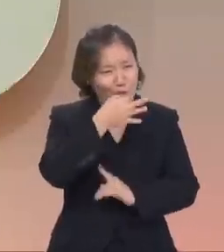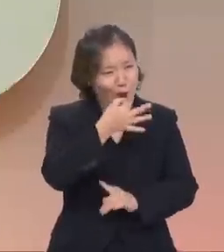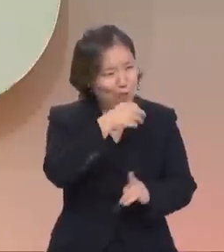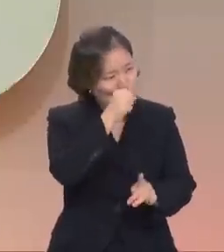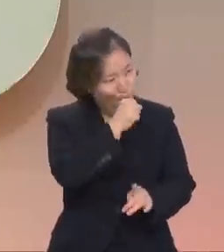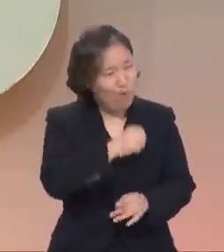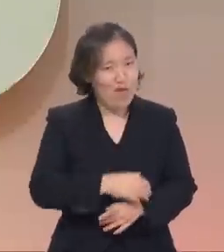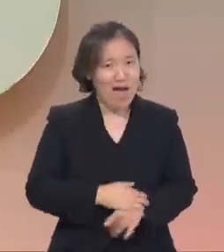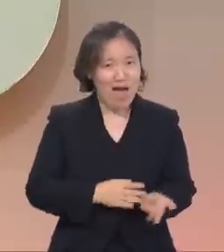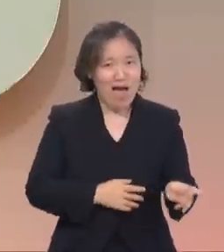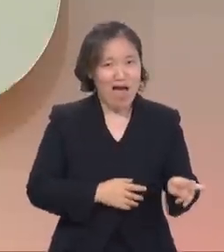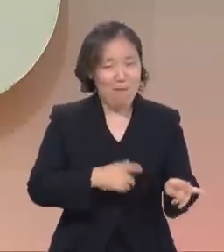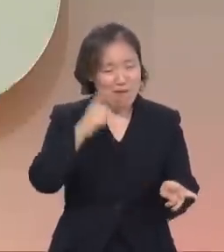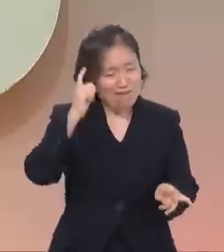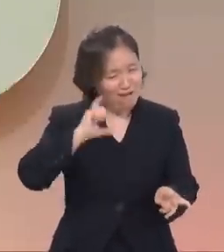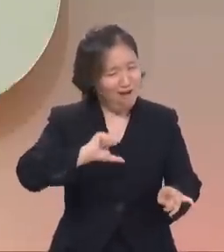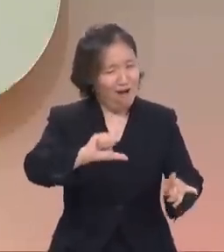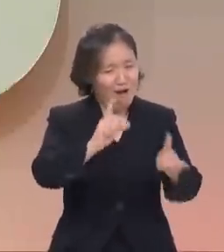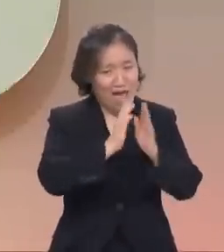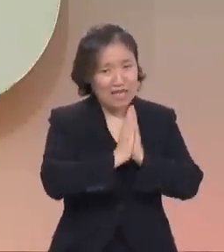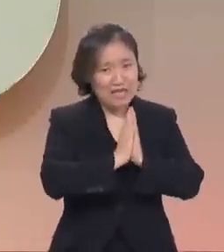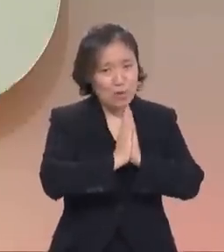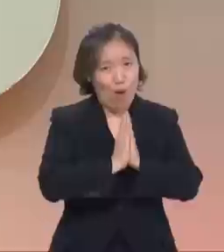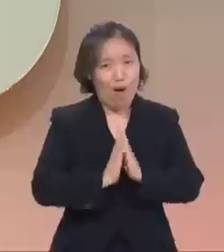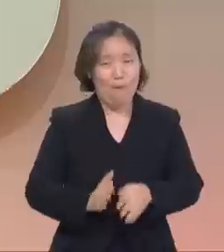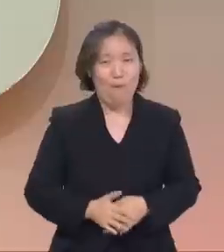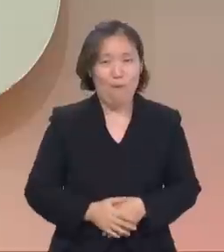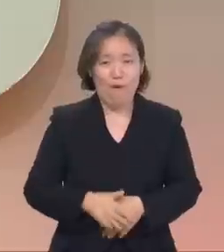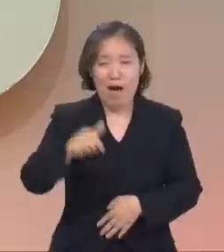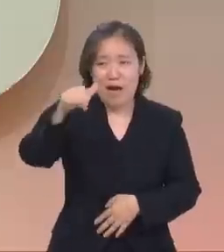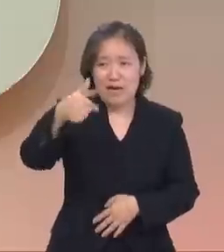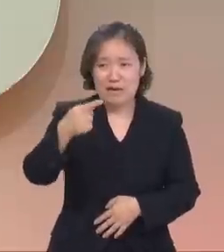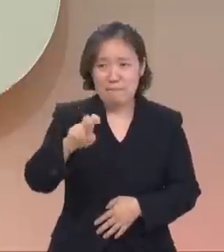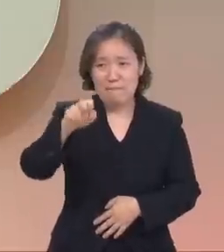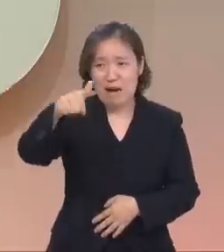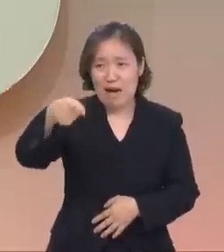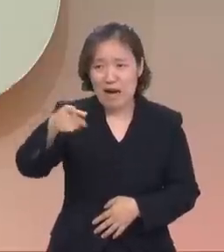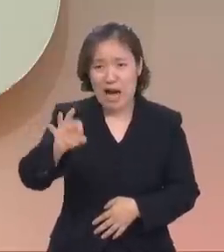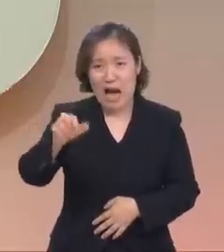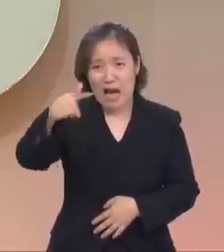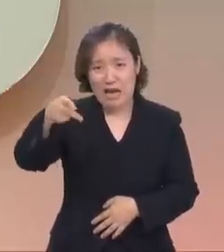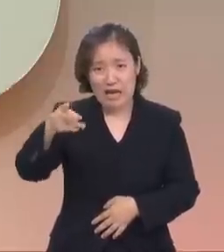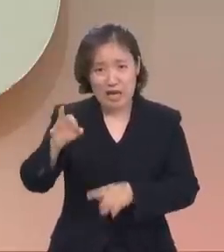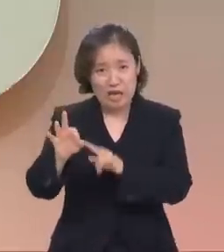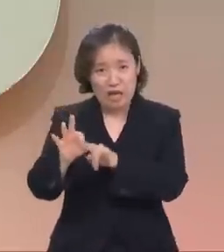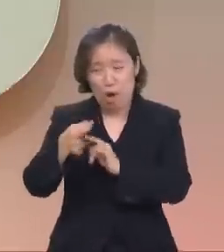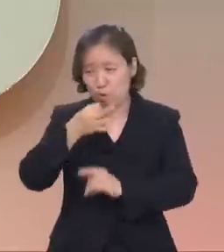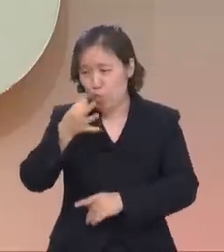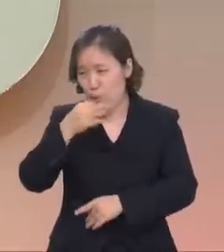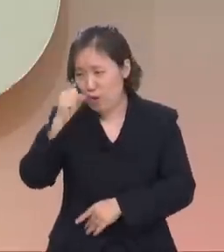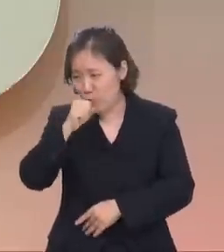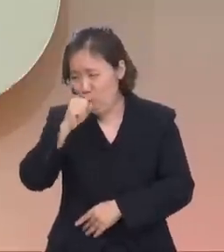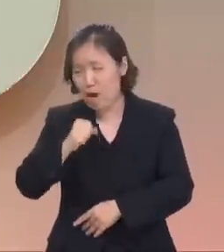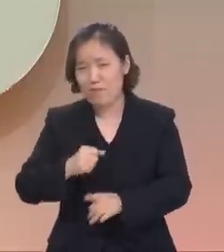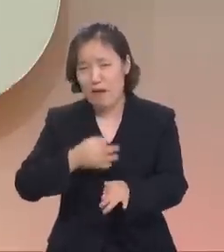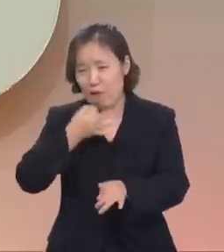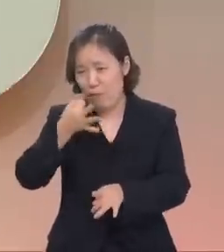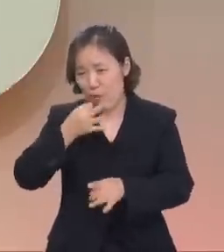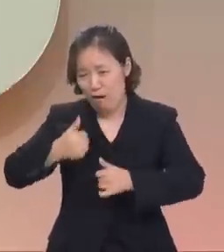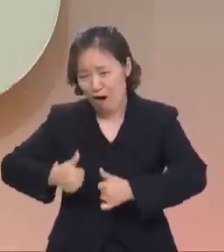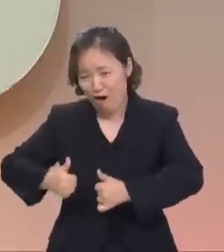하면 신묘장구다라니 철학이더도 가고 야 금강경 독성하면 좋다 하면 막 금강경도 열심히 독송하고